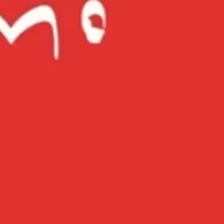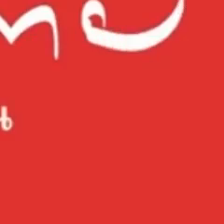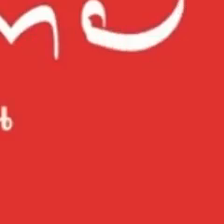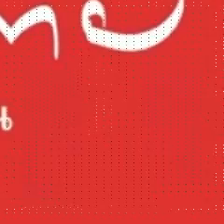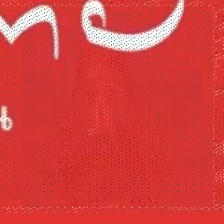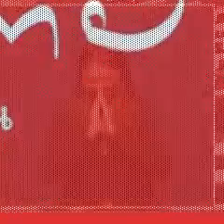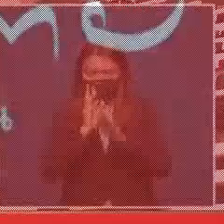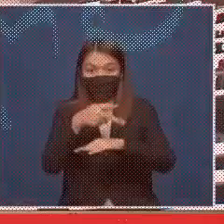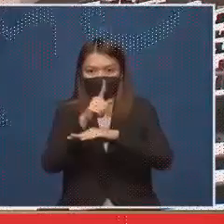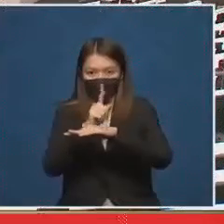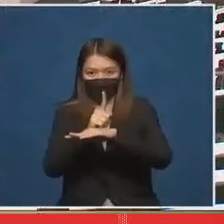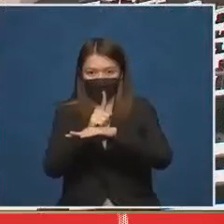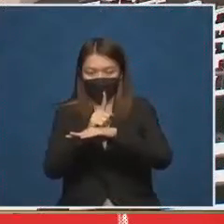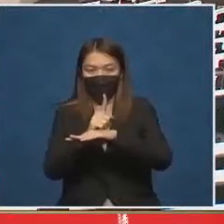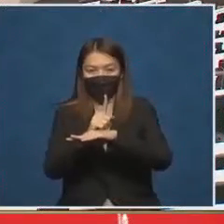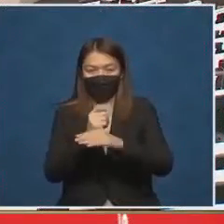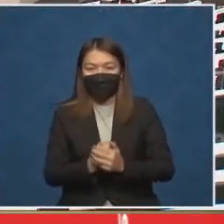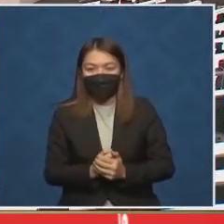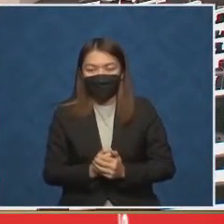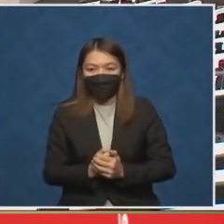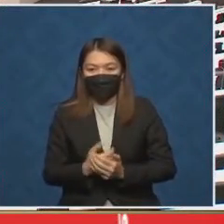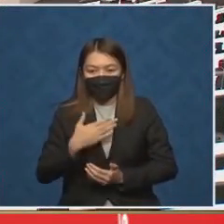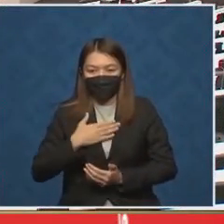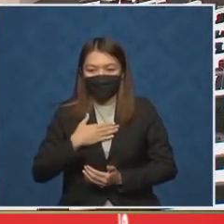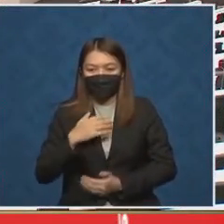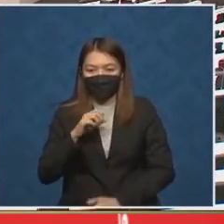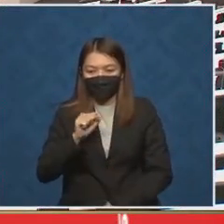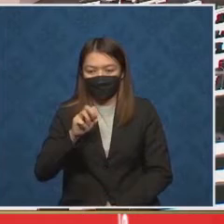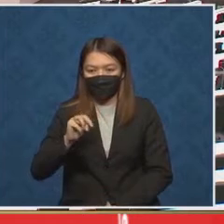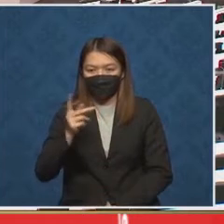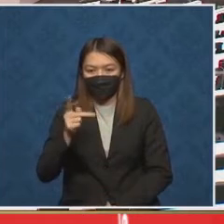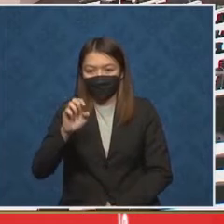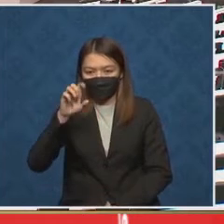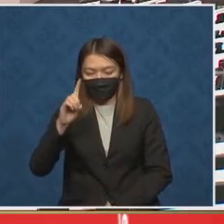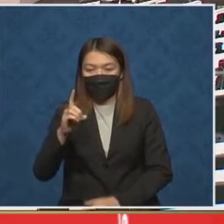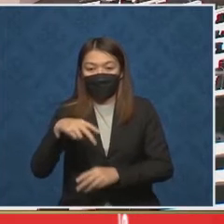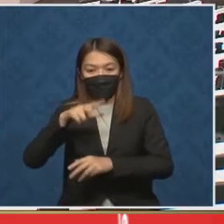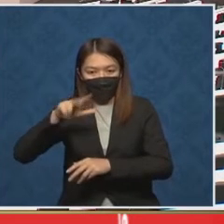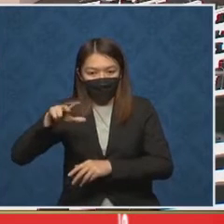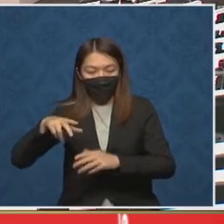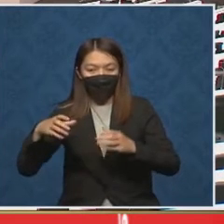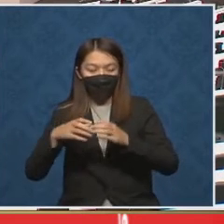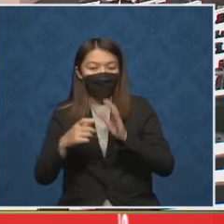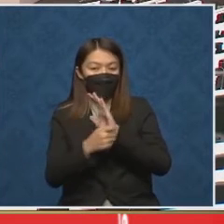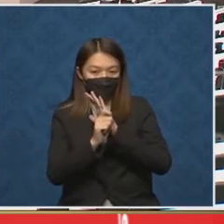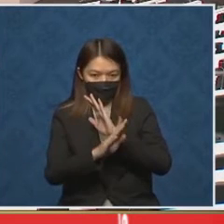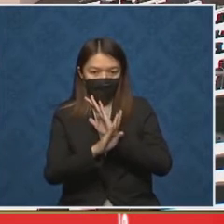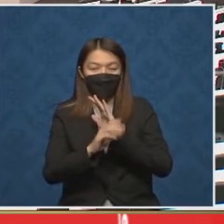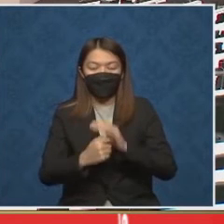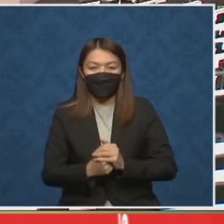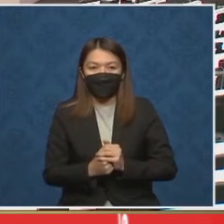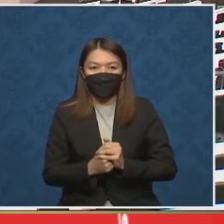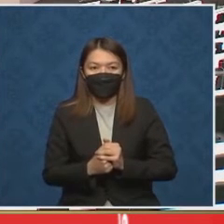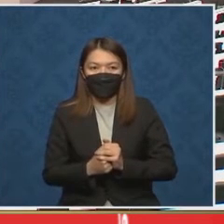ราบเรียนท่านประธานสภาผู้แทนราษฎรที่เคารพครับสมคิดเชื้อคงเพื่อไทยจากอุบลราชธานีวันนี้ถ้า